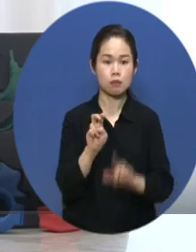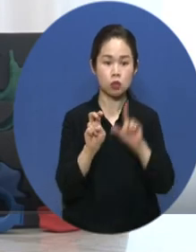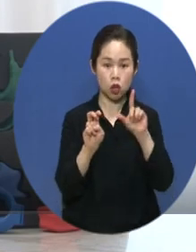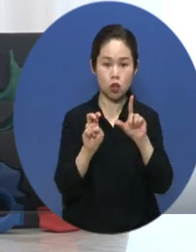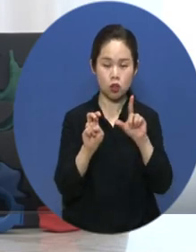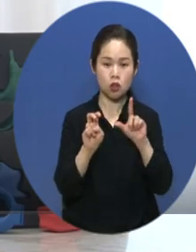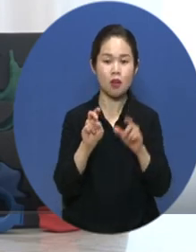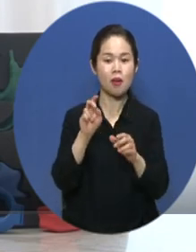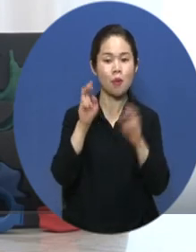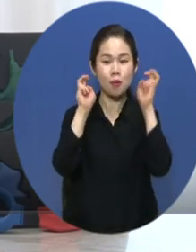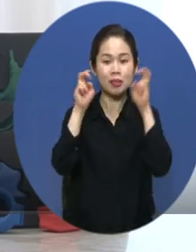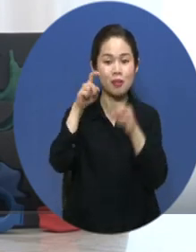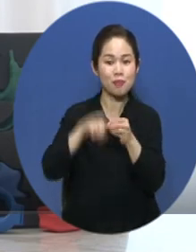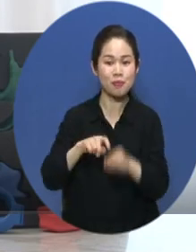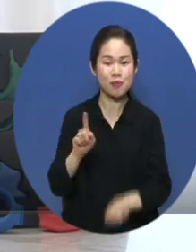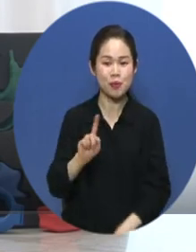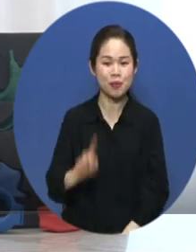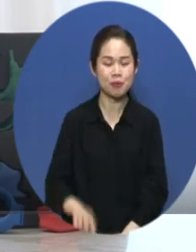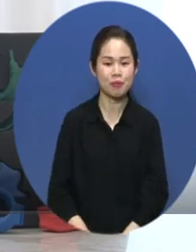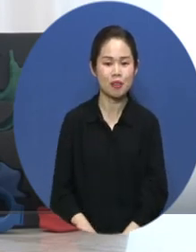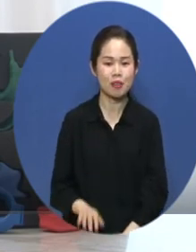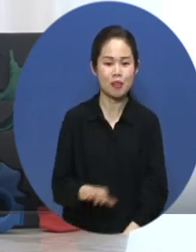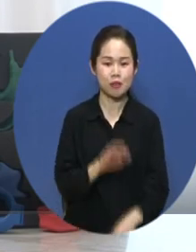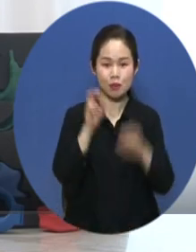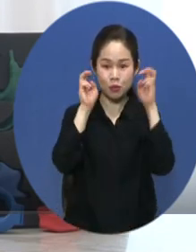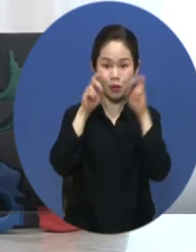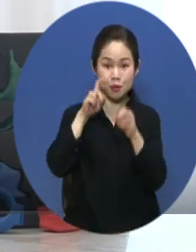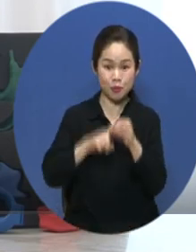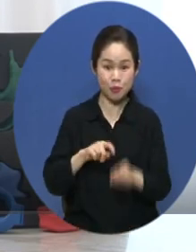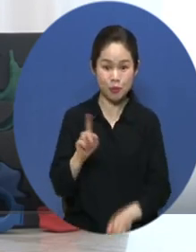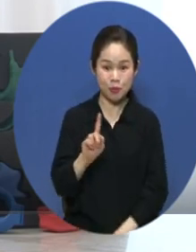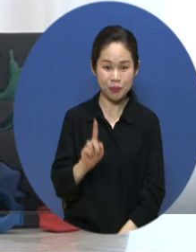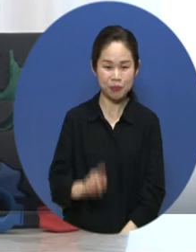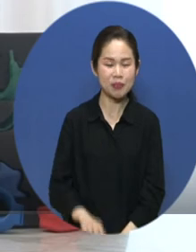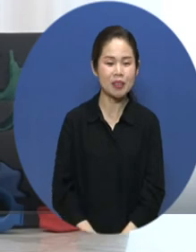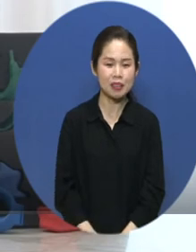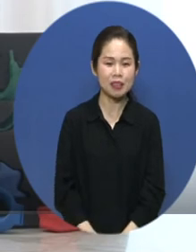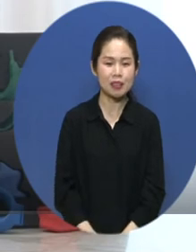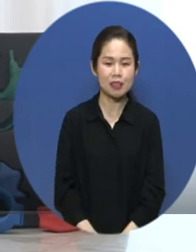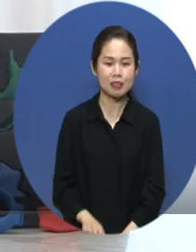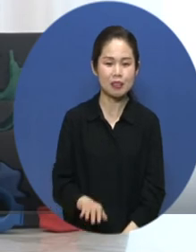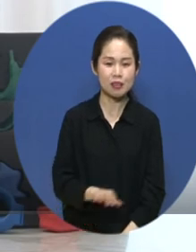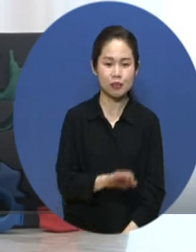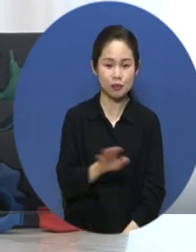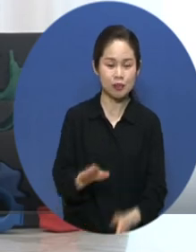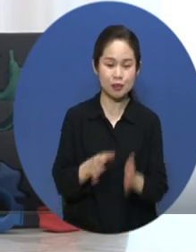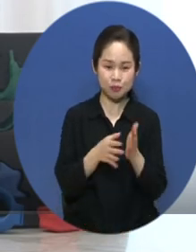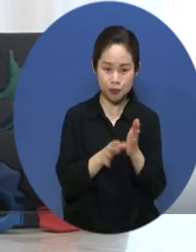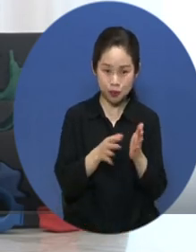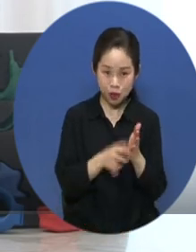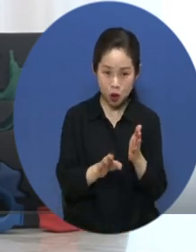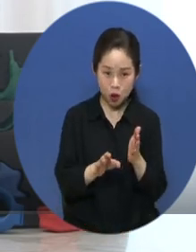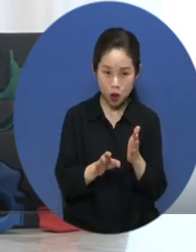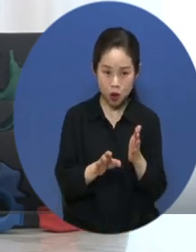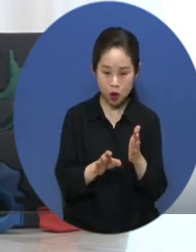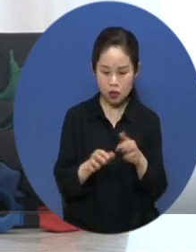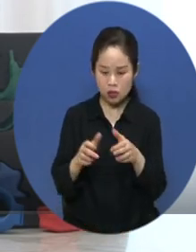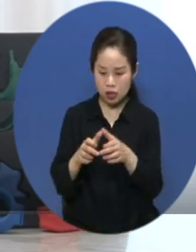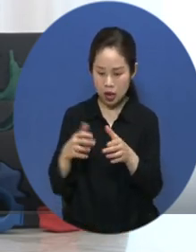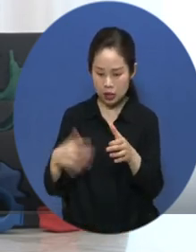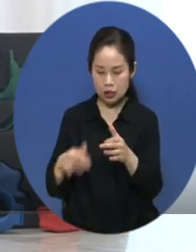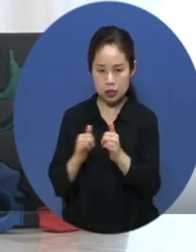게 있을까요? 저희 항상 목표 중에 하나는 저희 보조기구를 저희가 제작하는 게